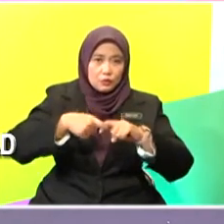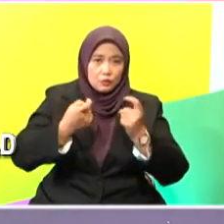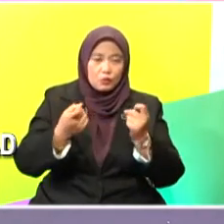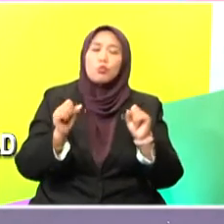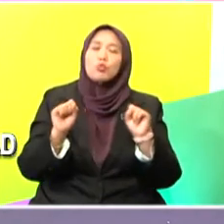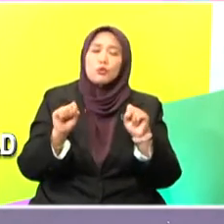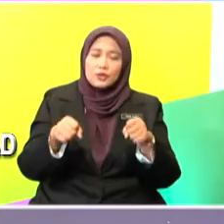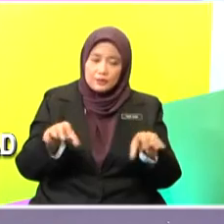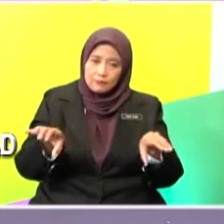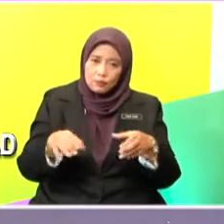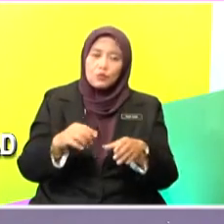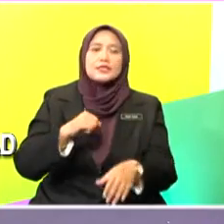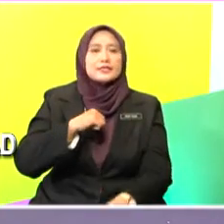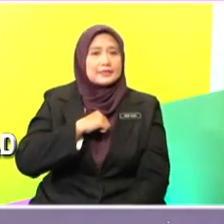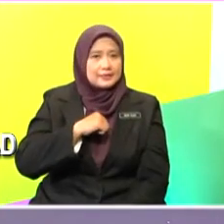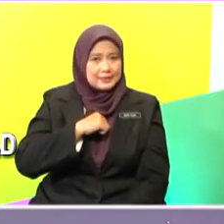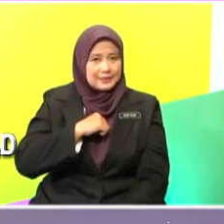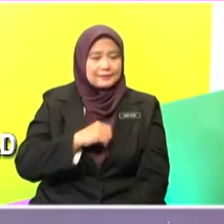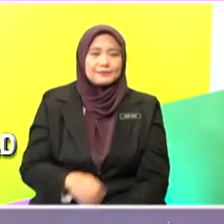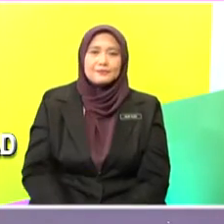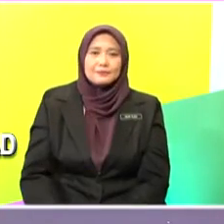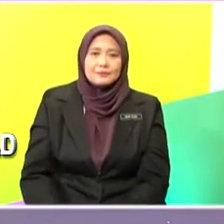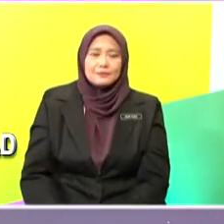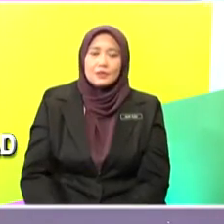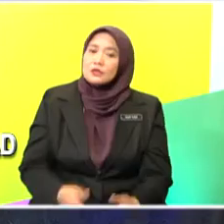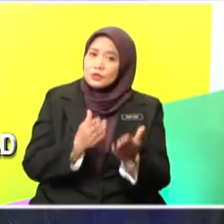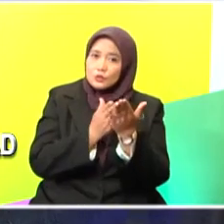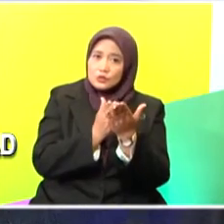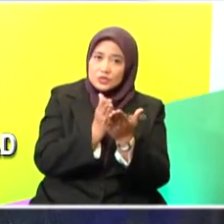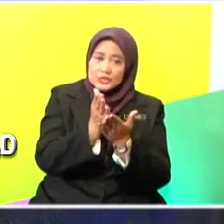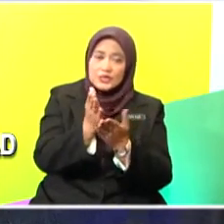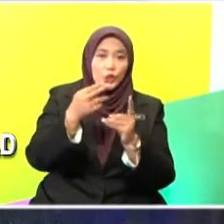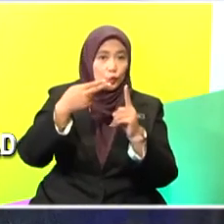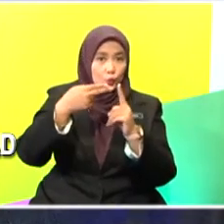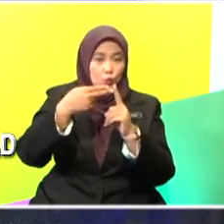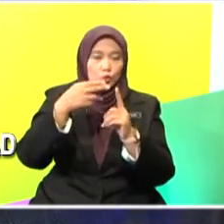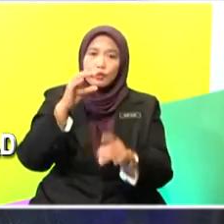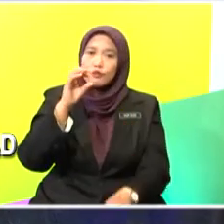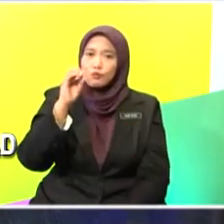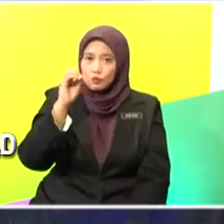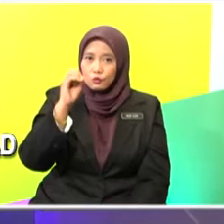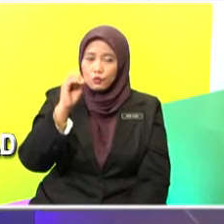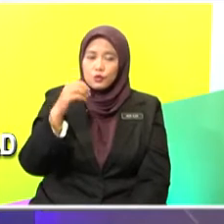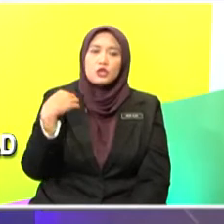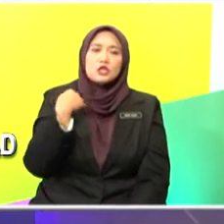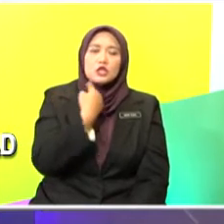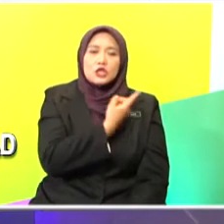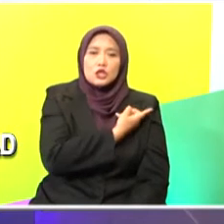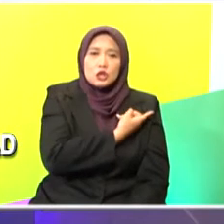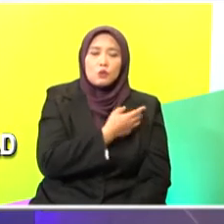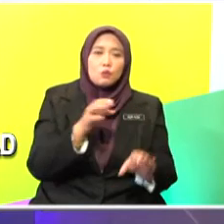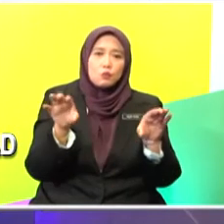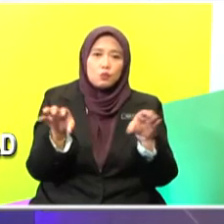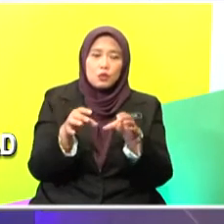next. Huruf O. O. Okey. O ni kita bulatkan. Okey.